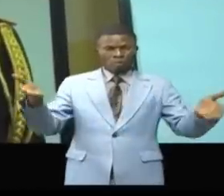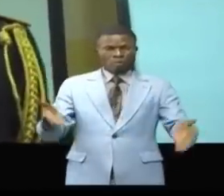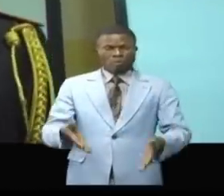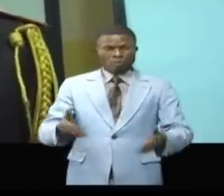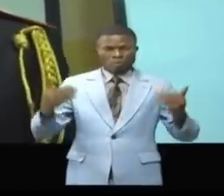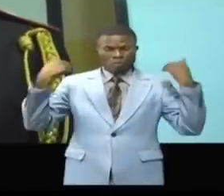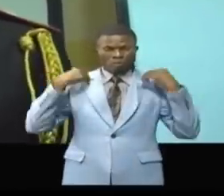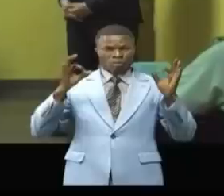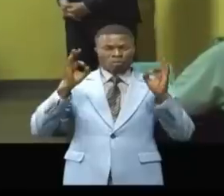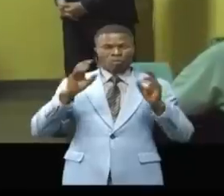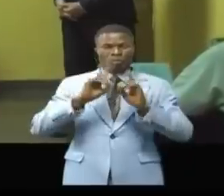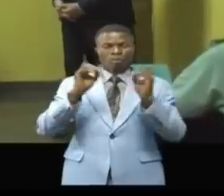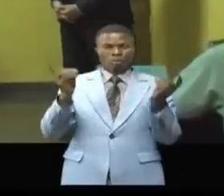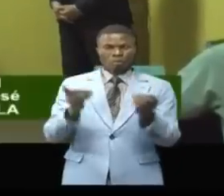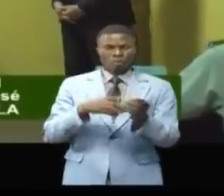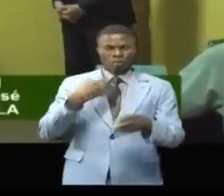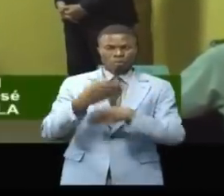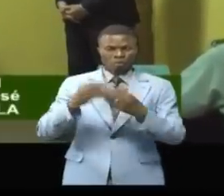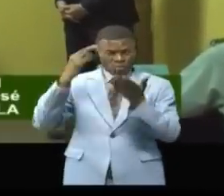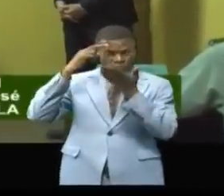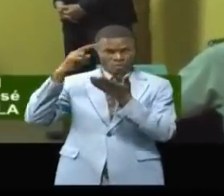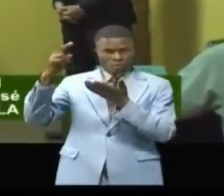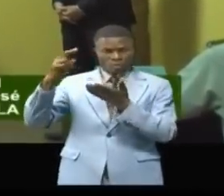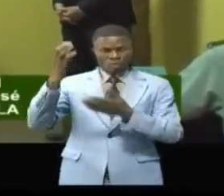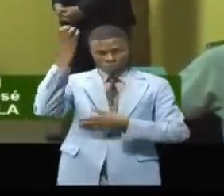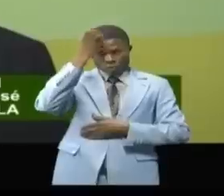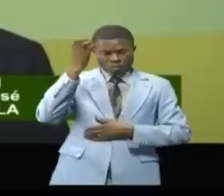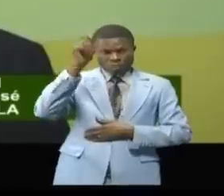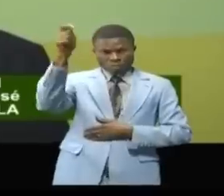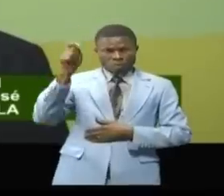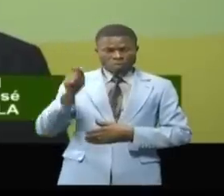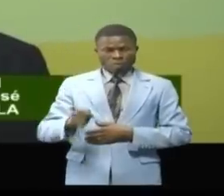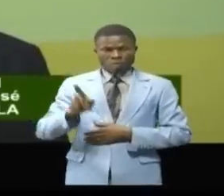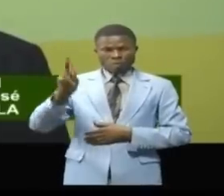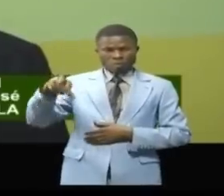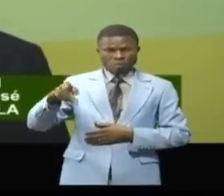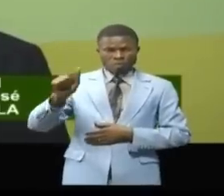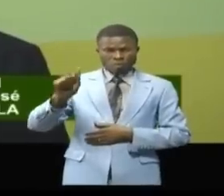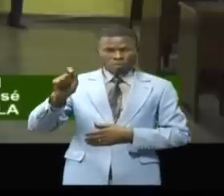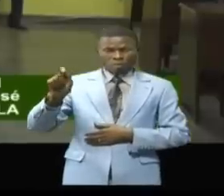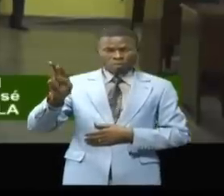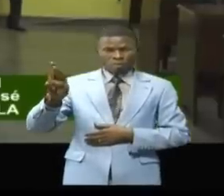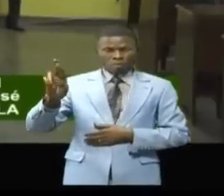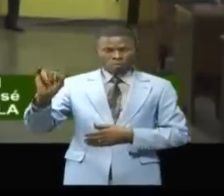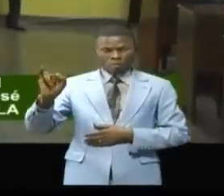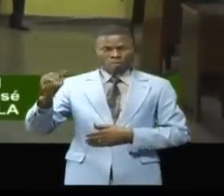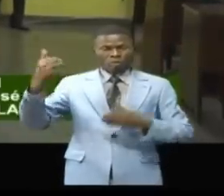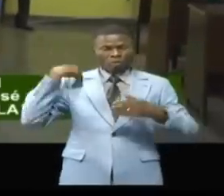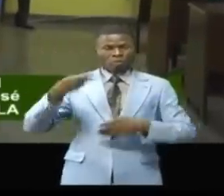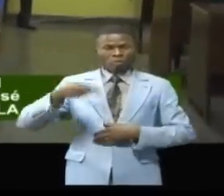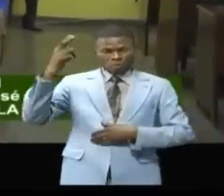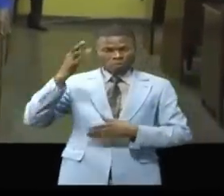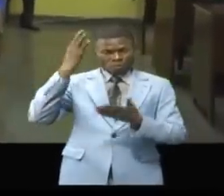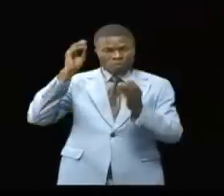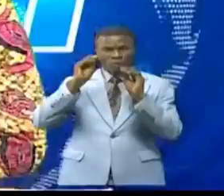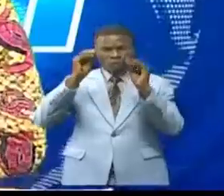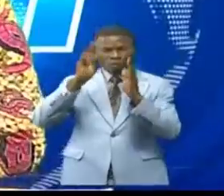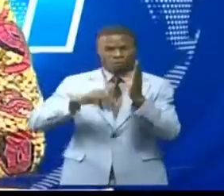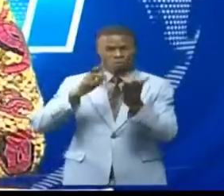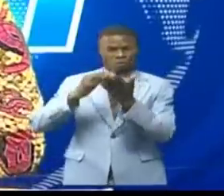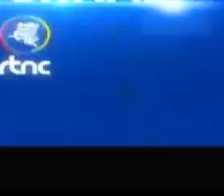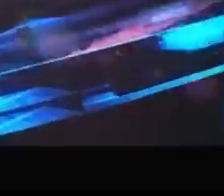nouveau chef des départements des affaires académiques, le général français Patrick Perret, et des cadres de cette institution d'enseignement militaire.